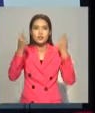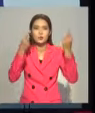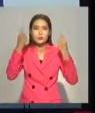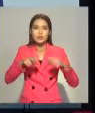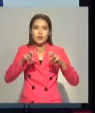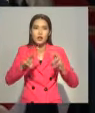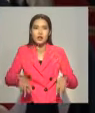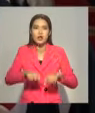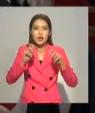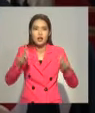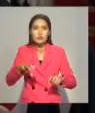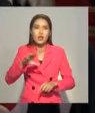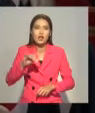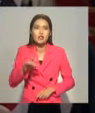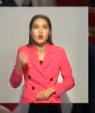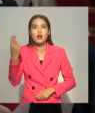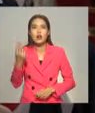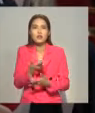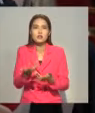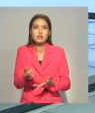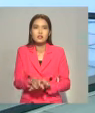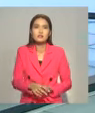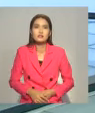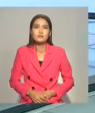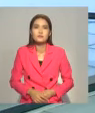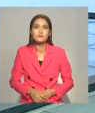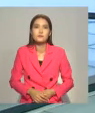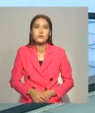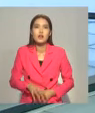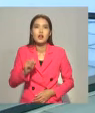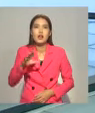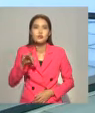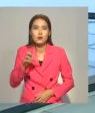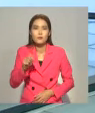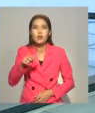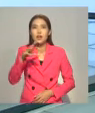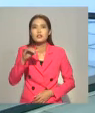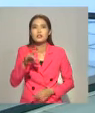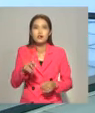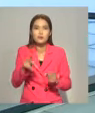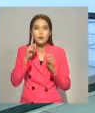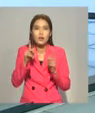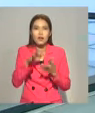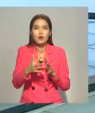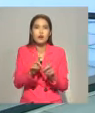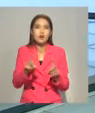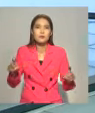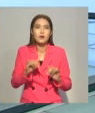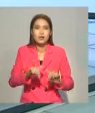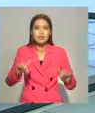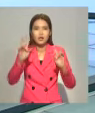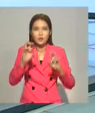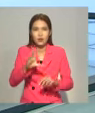жұмыс істеп тұр. Атырауда да ашу мәселесі көтерілді. Ал Ақтөбеде тамыз кеңесі ауыл мектебін дамыту тақырыбында